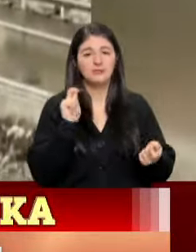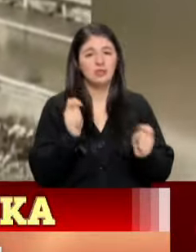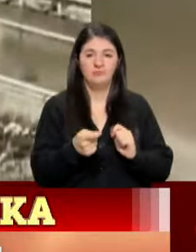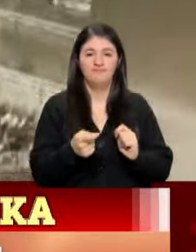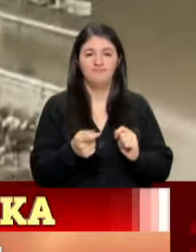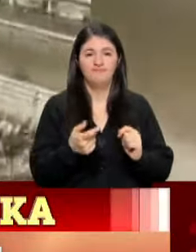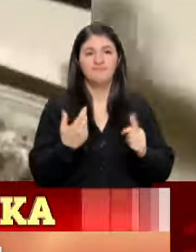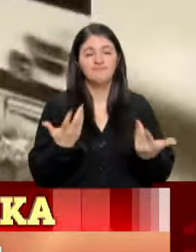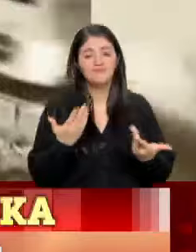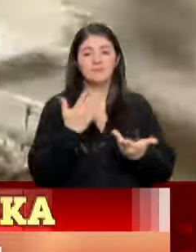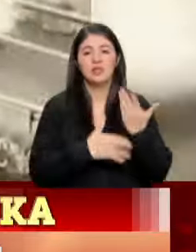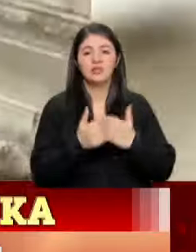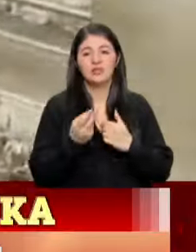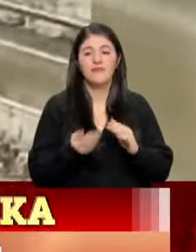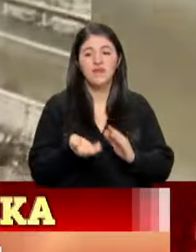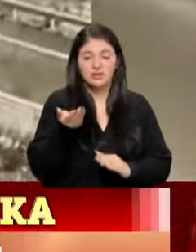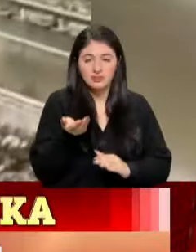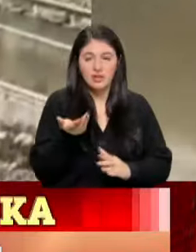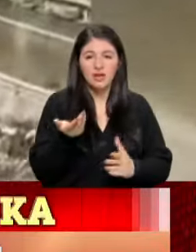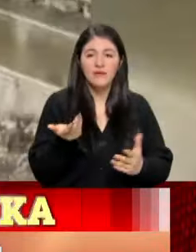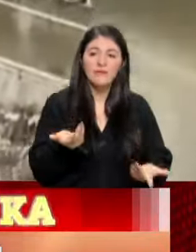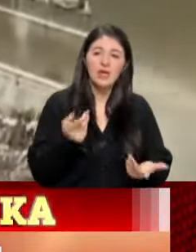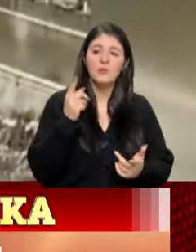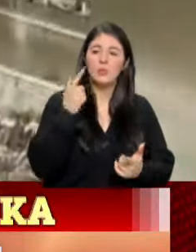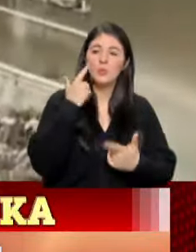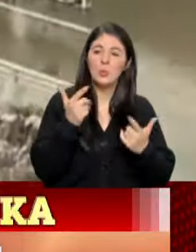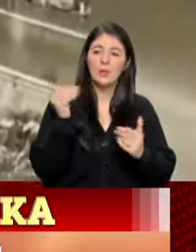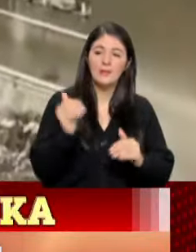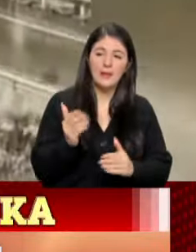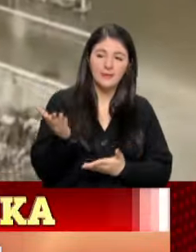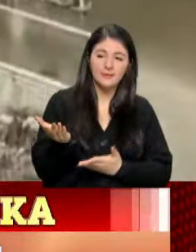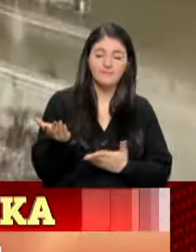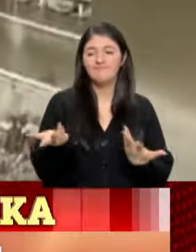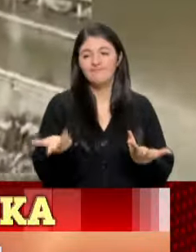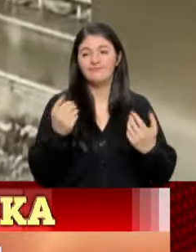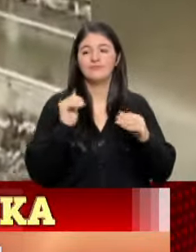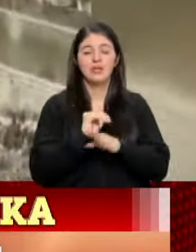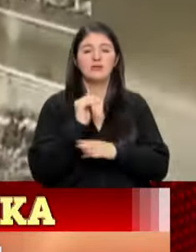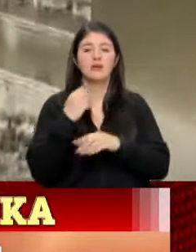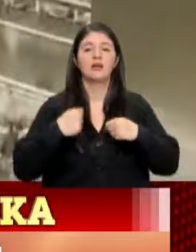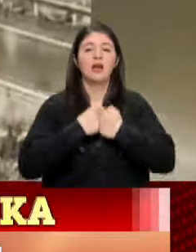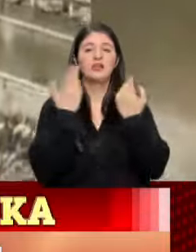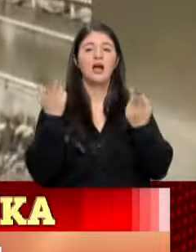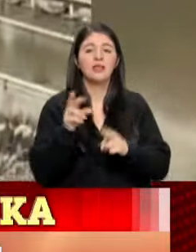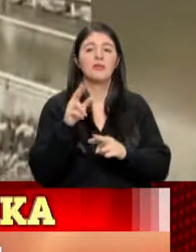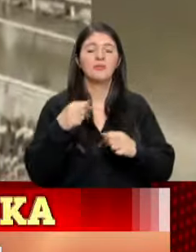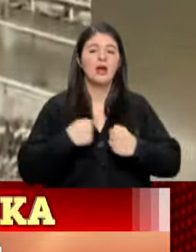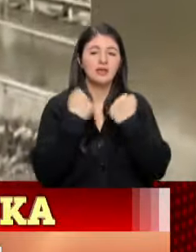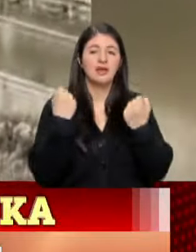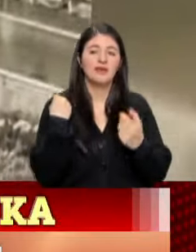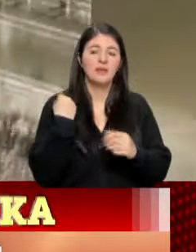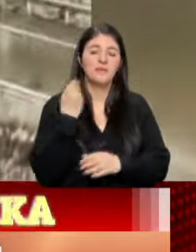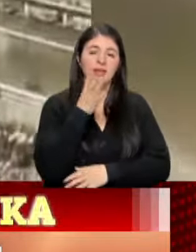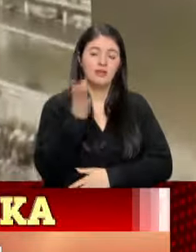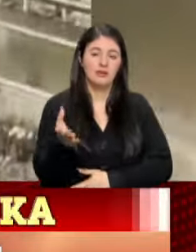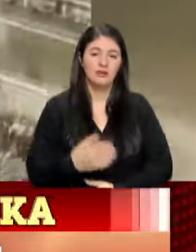değişti. Yaralı sayısı arttı ve işte bu görüntüler de geldi. Yaşanan kaza, katliam gibi kaza ve yeni